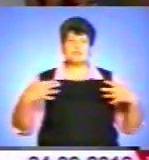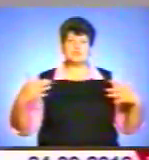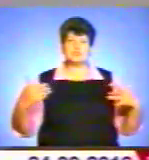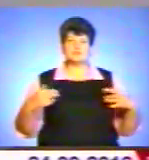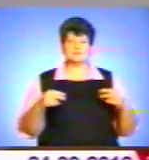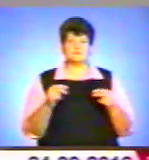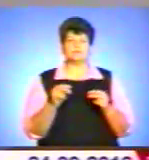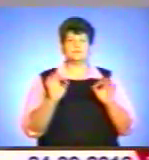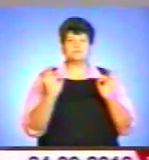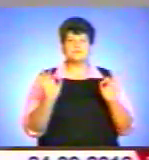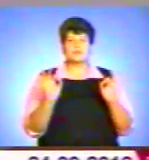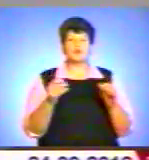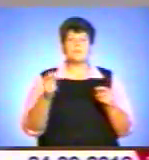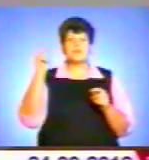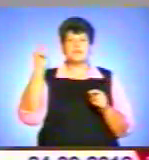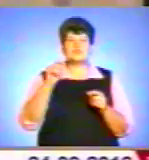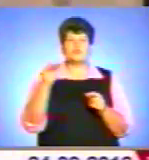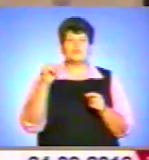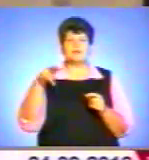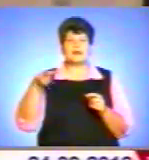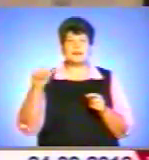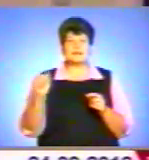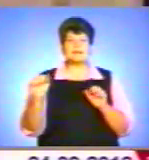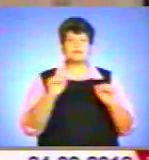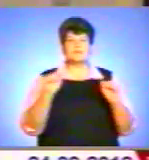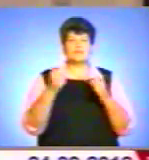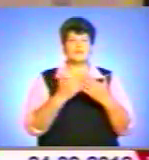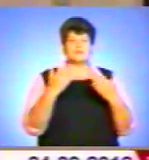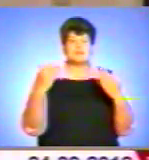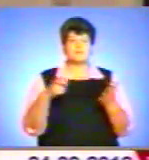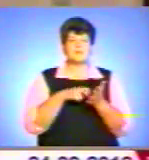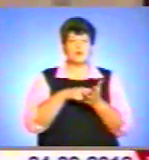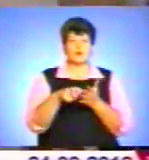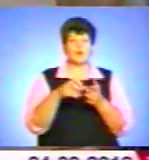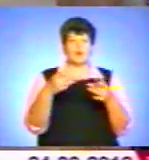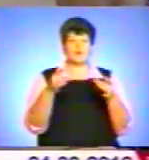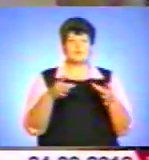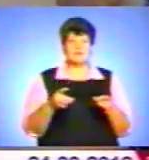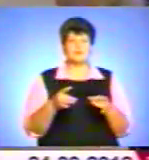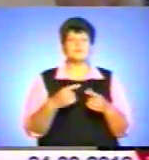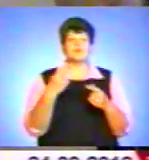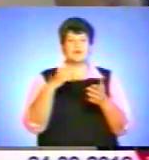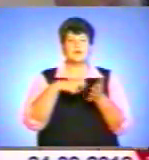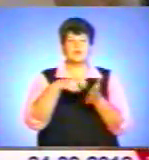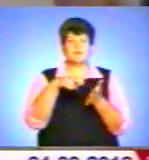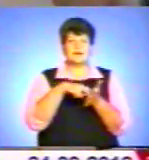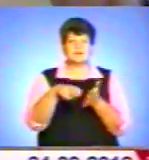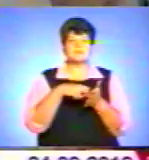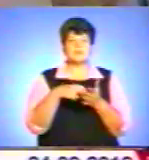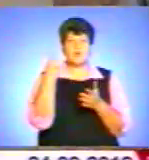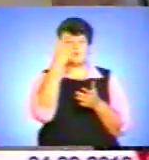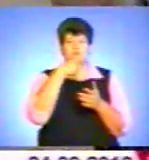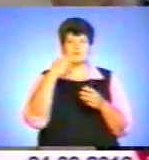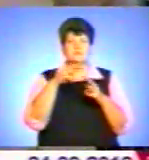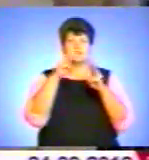чесноти. До приїзду Філарета керівництво музею випустило штемпель та конверти із образом Святійшого. 13